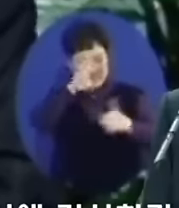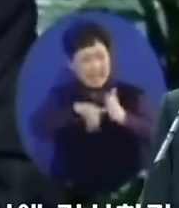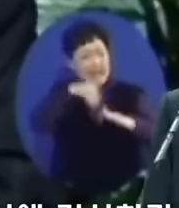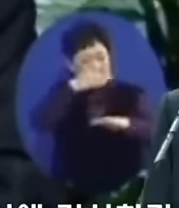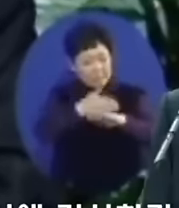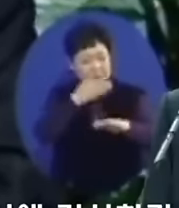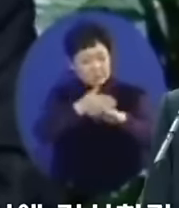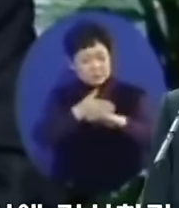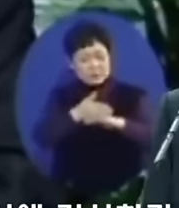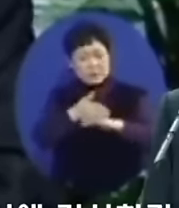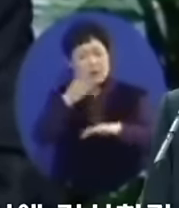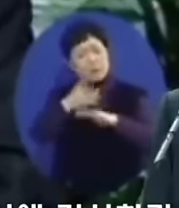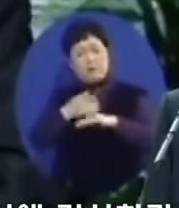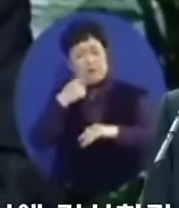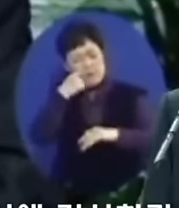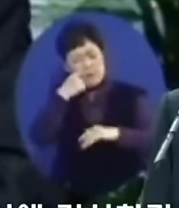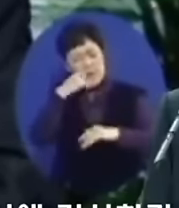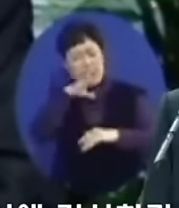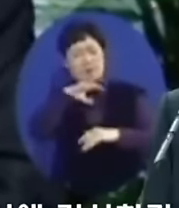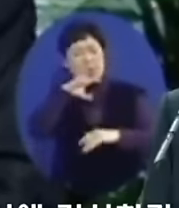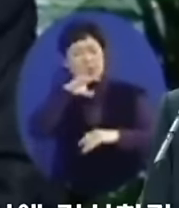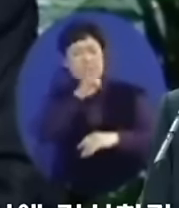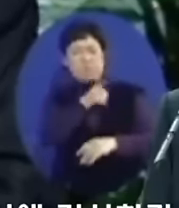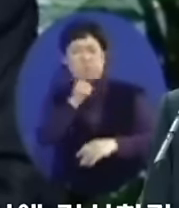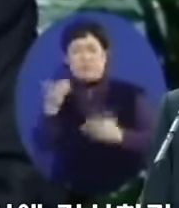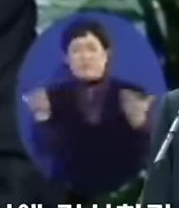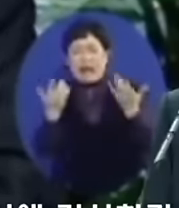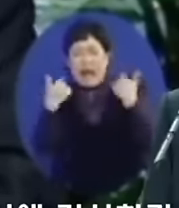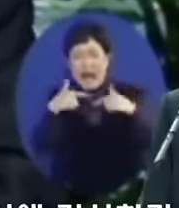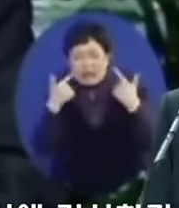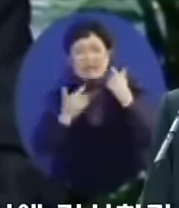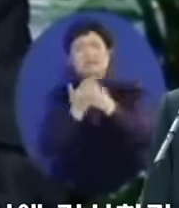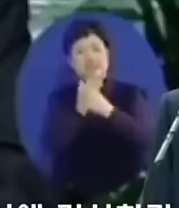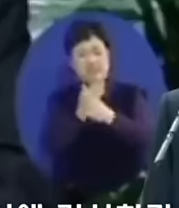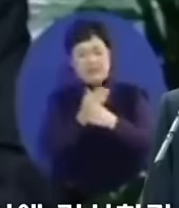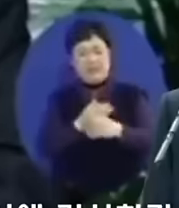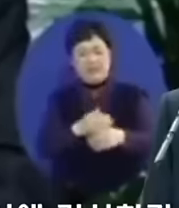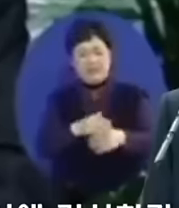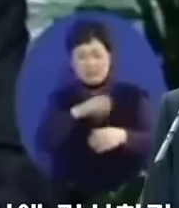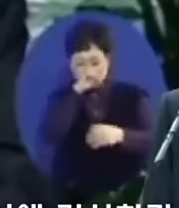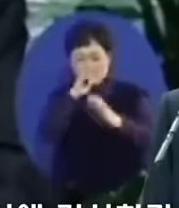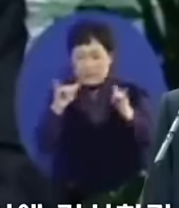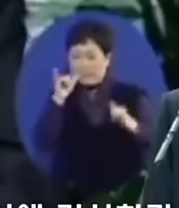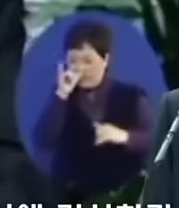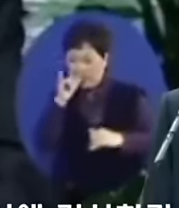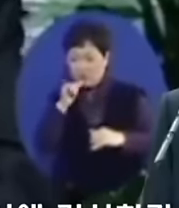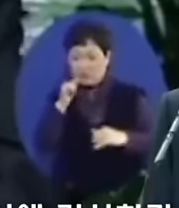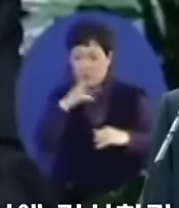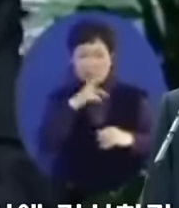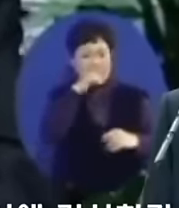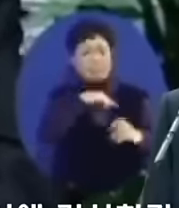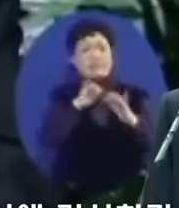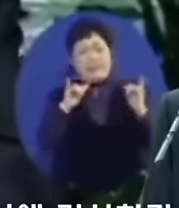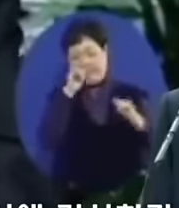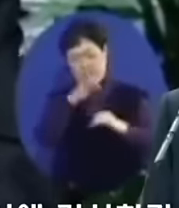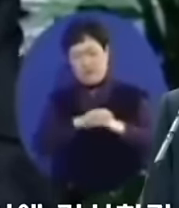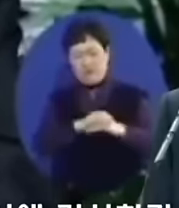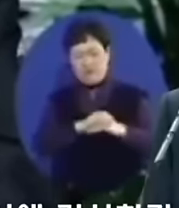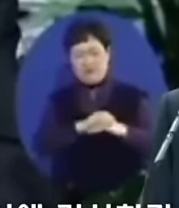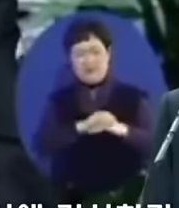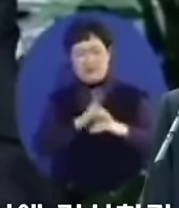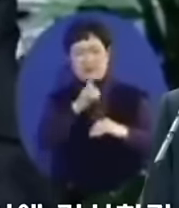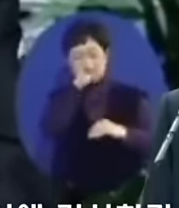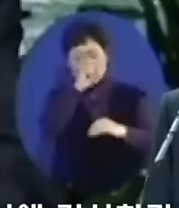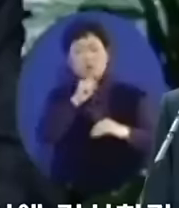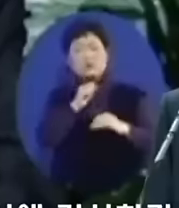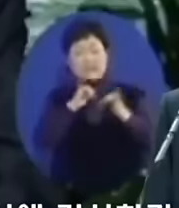없는 것입니다. 불평스러운 일은 항상 다가오는 것입니다. 사람들도 좋은 사람이 있는가 하면 나쁜 사람이 있어 좋은 사람을 만나고 어떻게